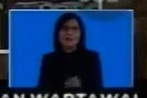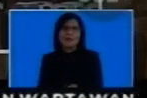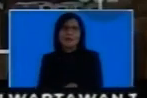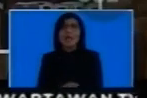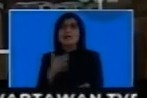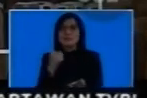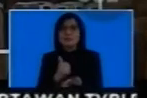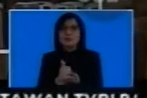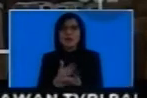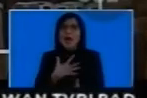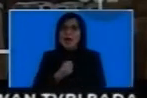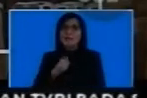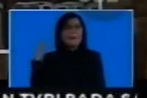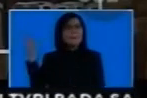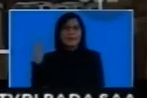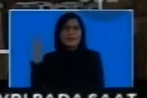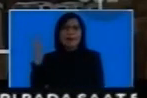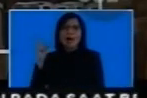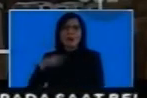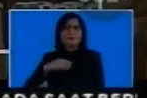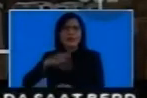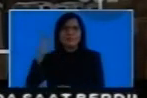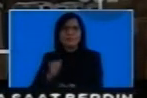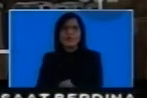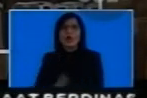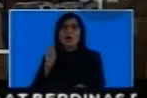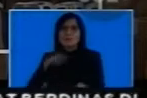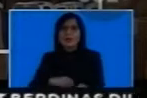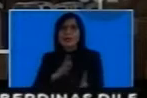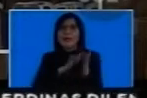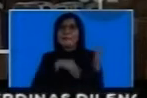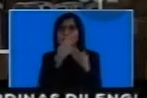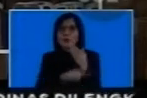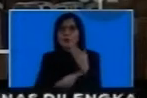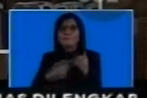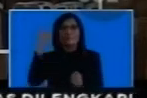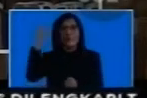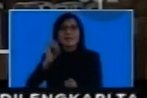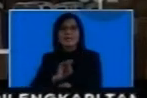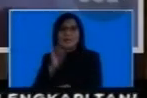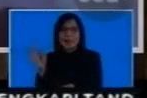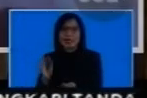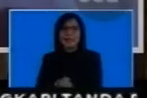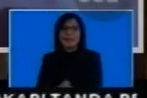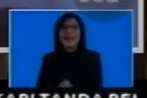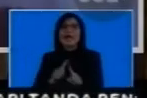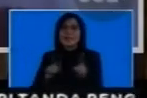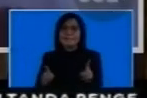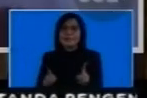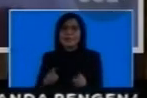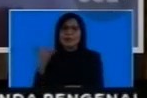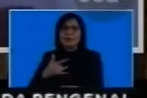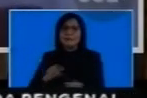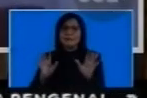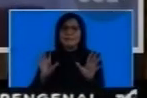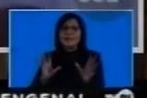Padahal kan mungkin yang diharapkan pemerintah lebih dari itu, memanfaatkan platform-platform pembelajaran. Tapi banyak di antara kita